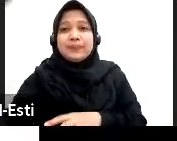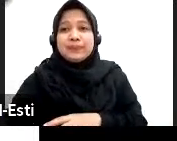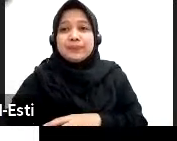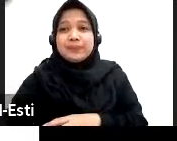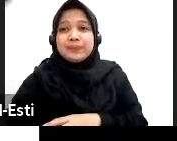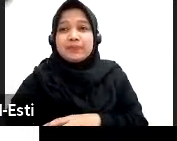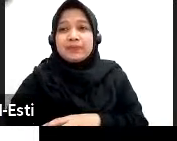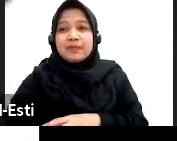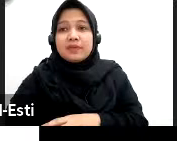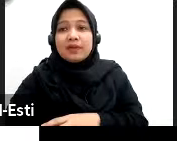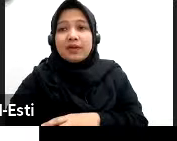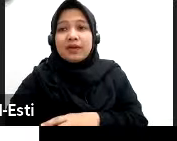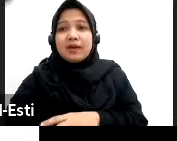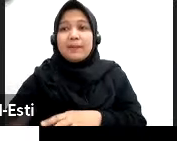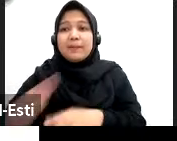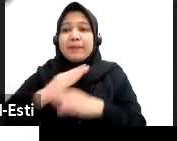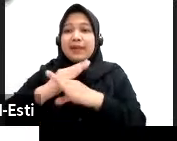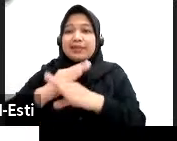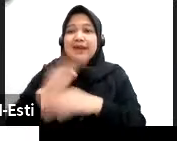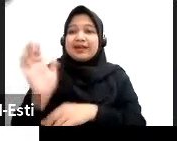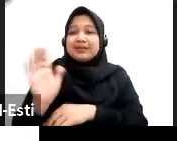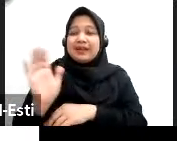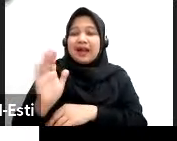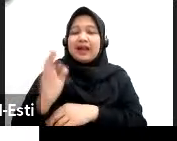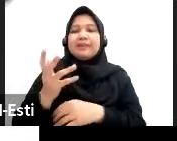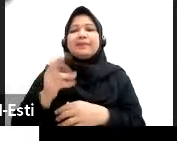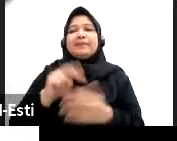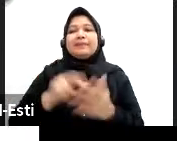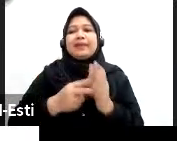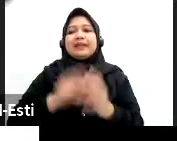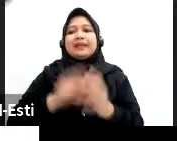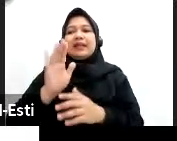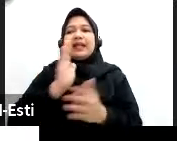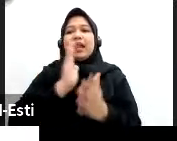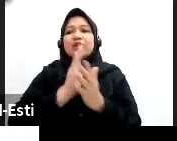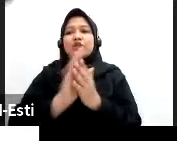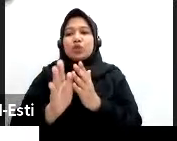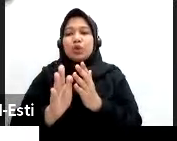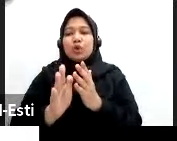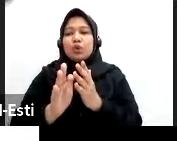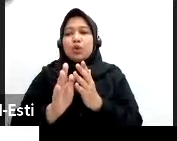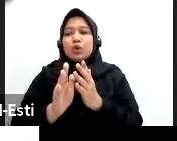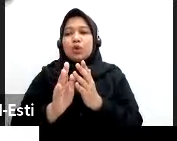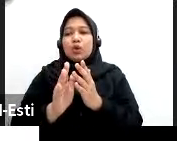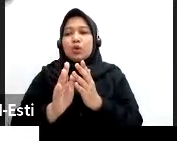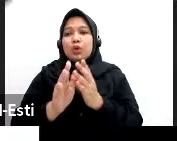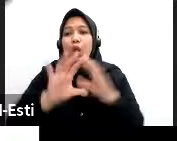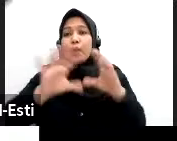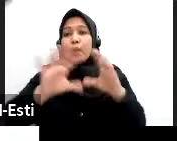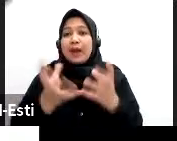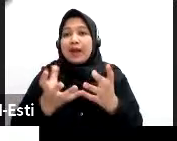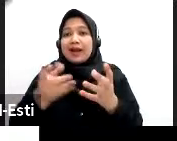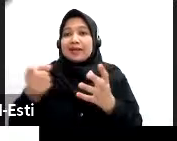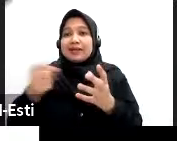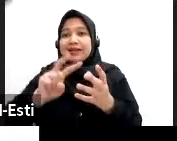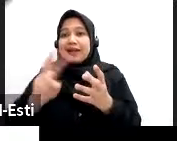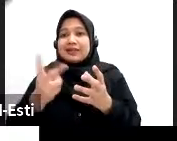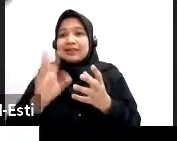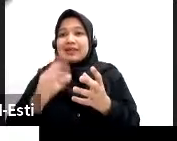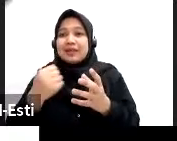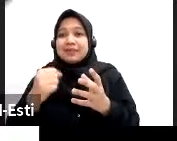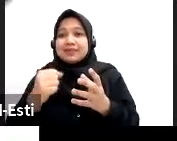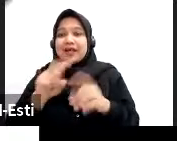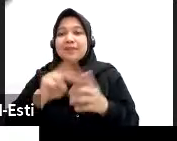bantahan atau sanggahan maka kemudian akan langsung diteruskan Barangnya bisa kalau tidak memang kita bisa mengganti maka uangnya akan